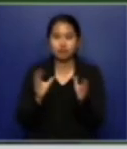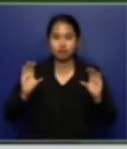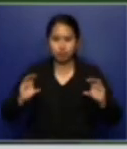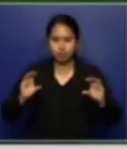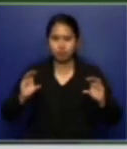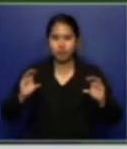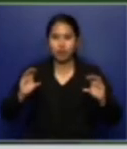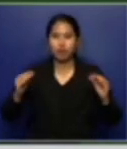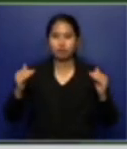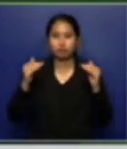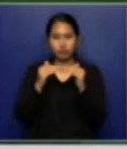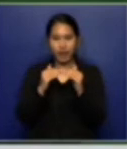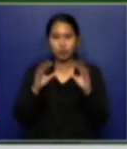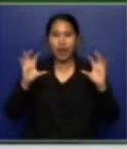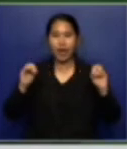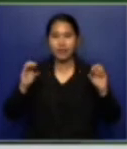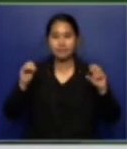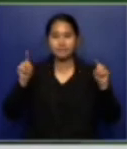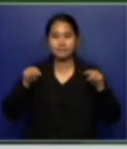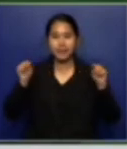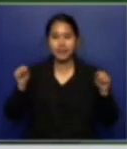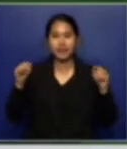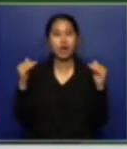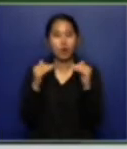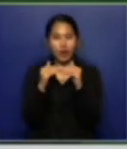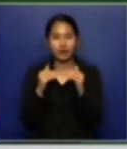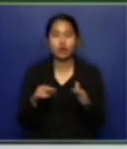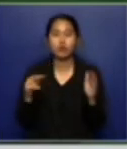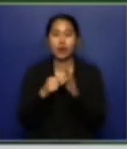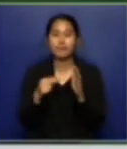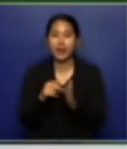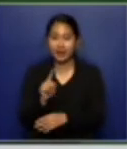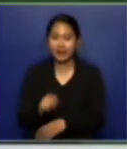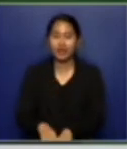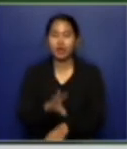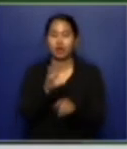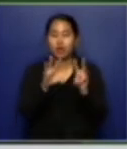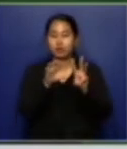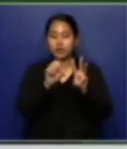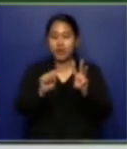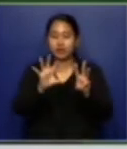ากันค่ะคือ 50% เท่ากันนั่นก็คือยอด